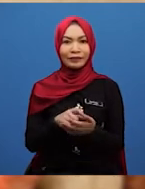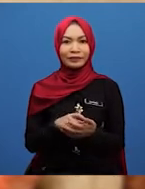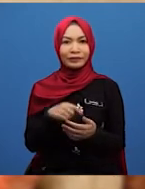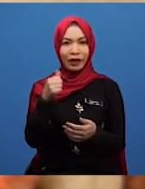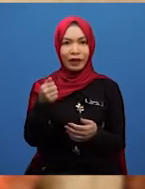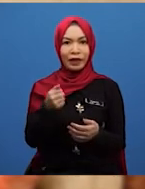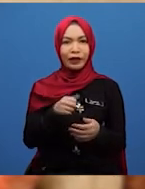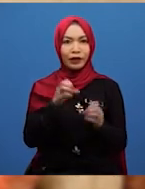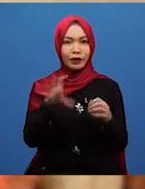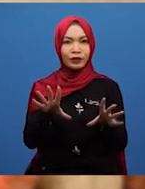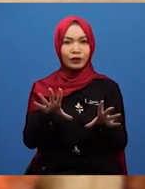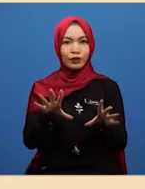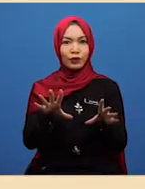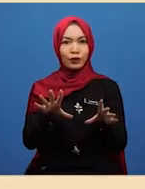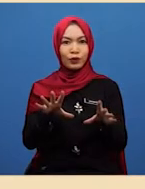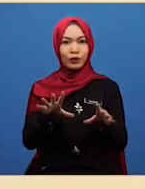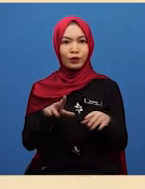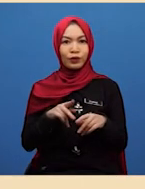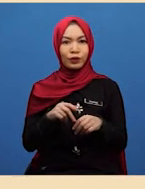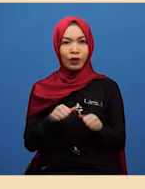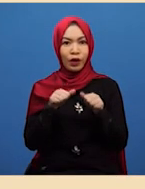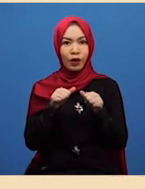mengukuhkan kuasanya dengan cara berikut.